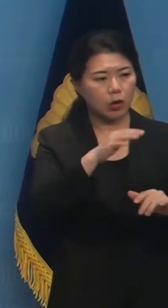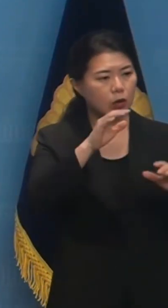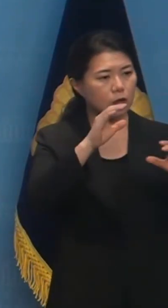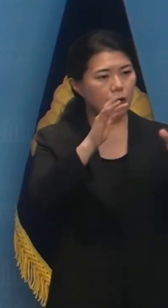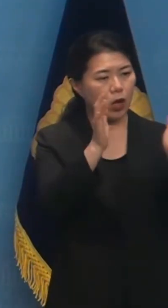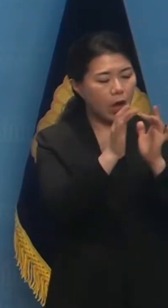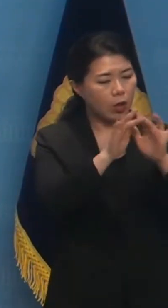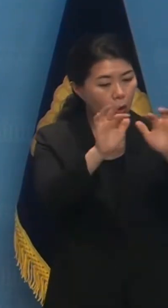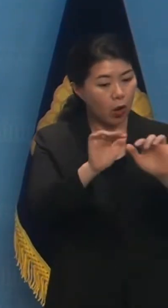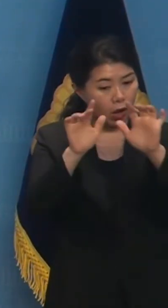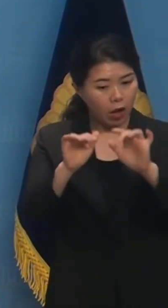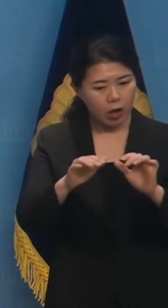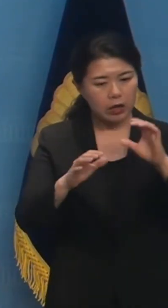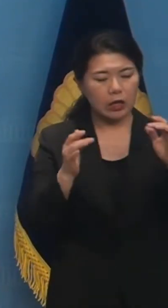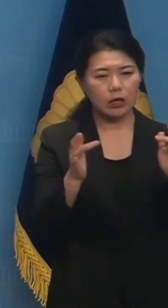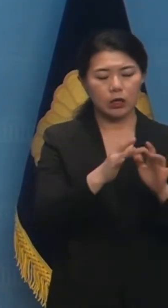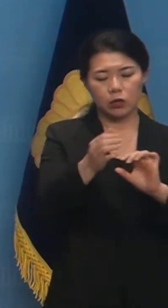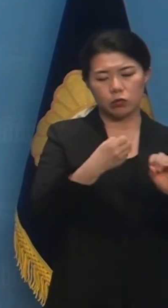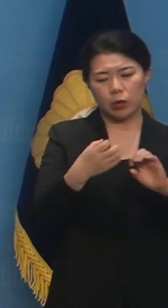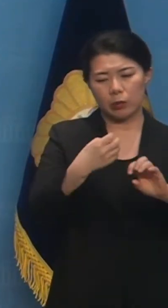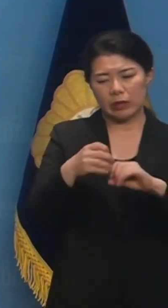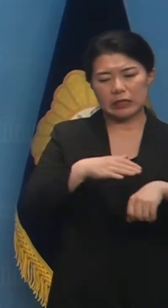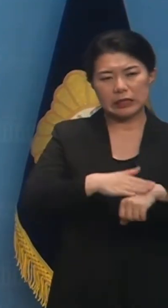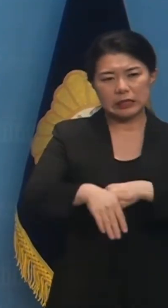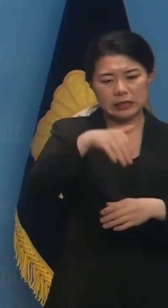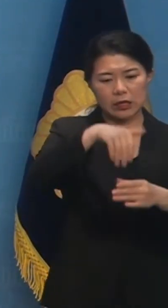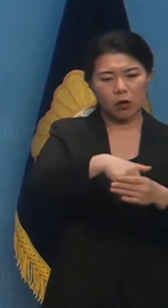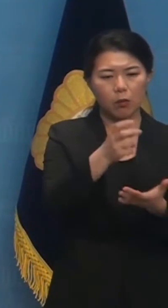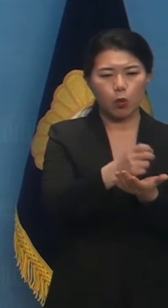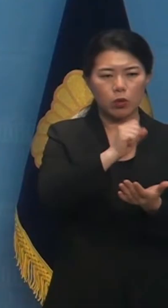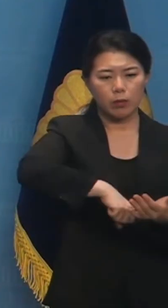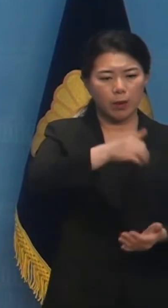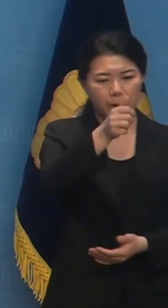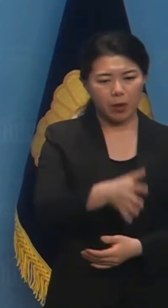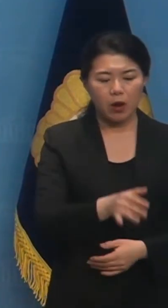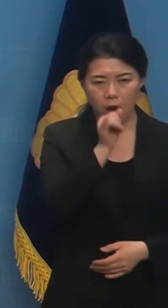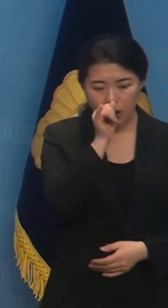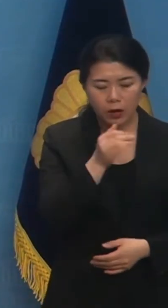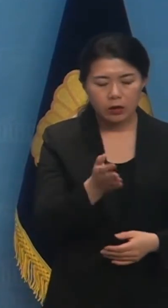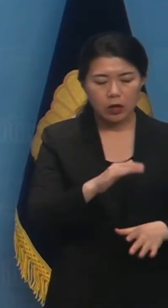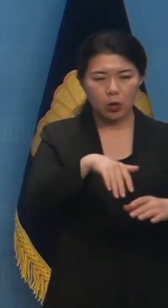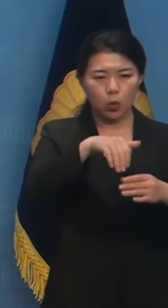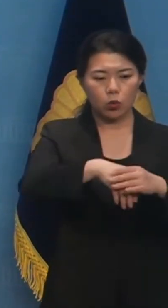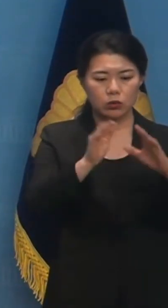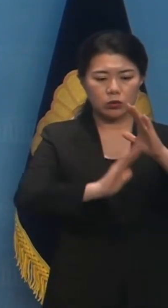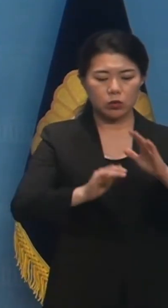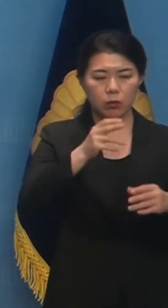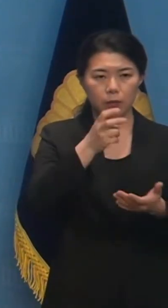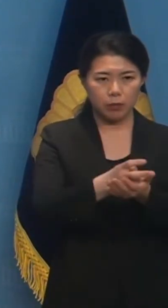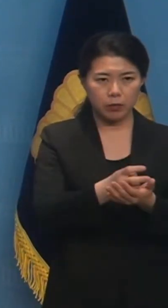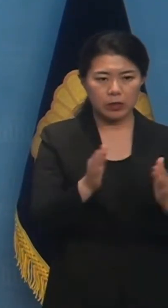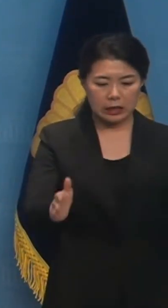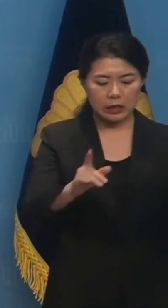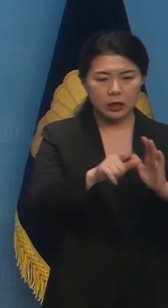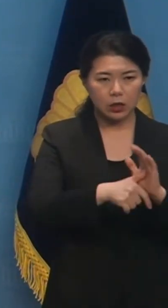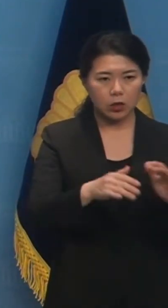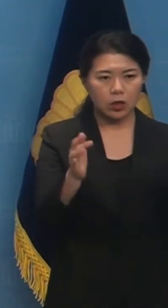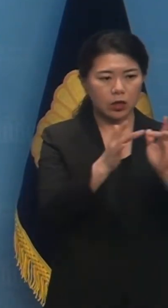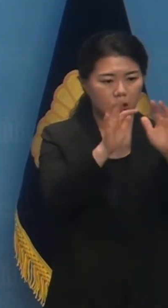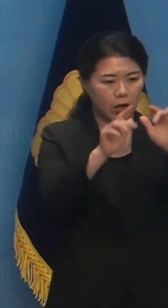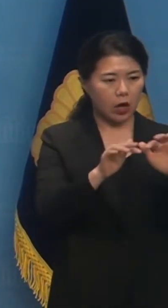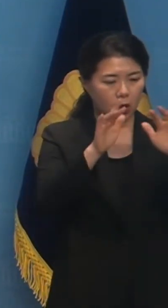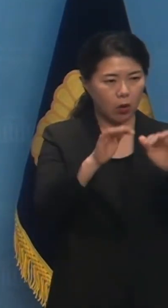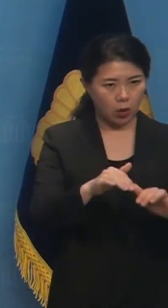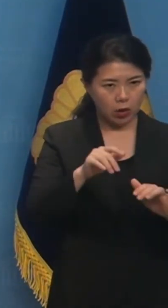포털사이트에서 댓글을 이용한 선거법 위반 사례가 급증하고 있습니다. 하지만 공직선거 기간에는 포털사이트 댓글